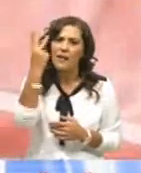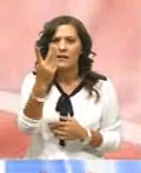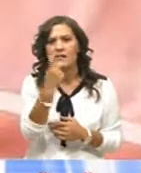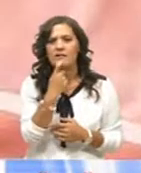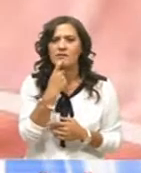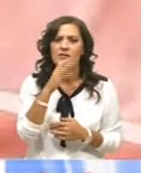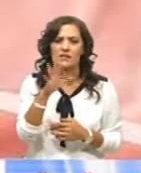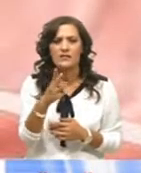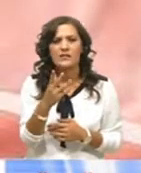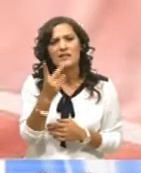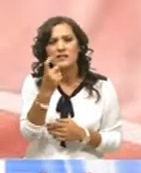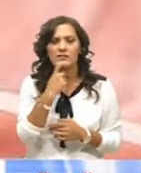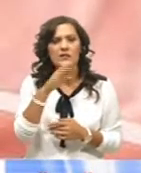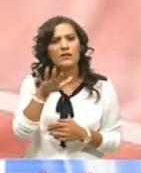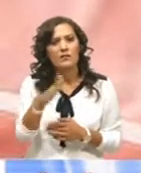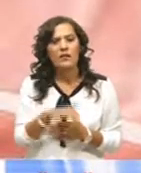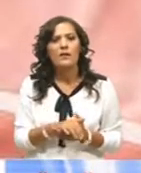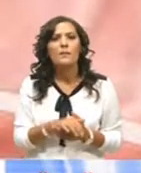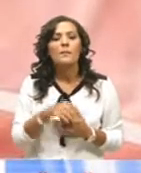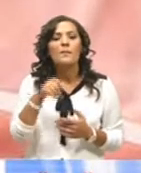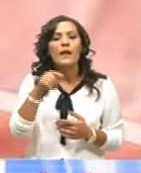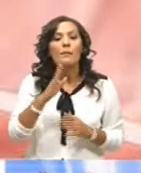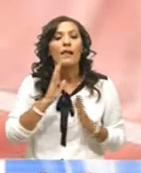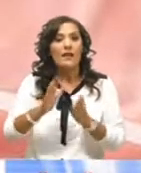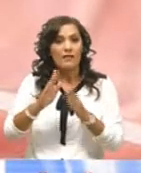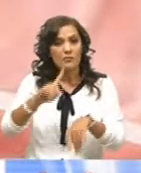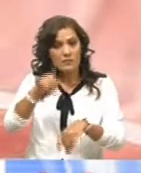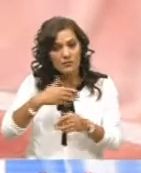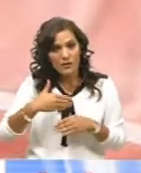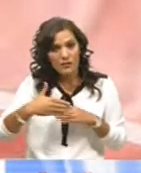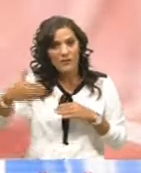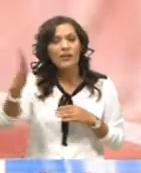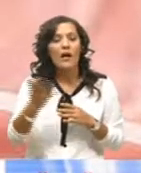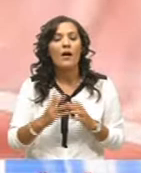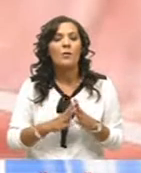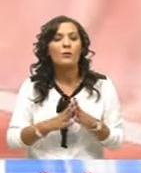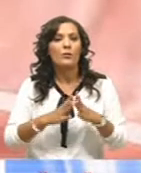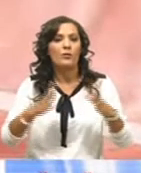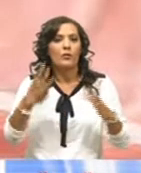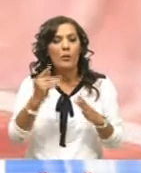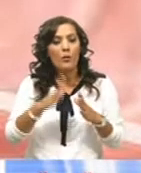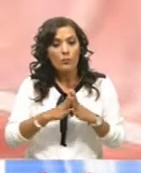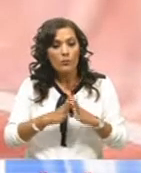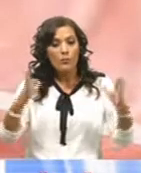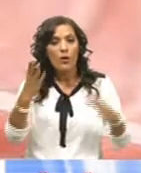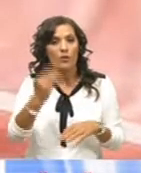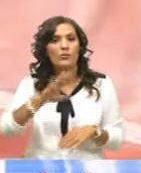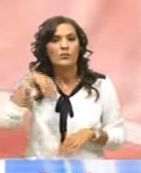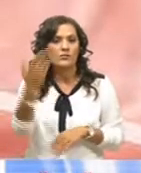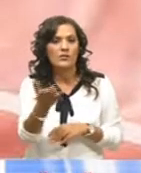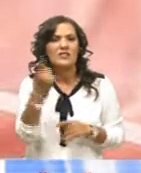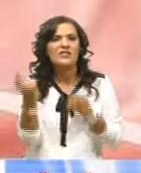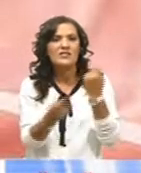iki yılında iki gün önce kullandık ama giderek artıyor ve artık büyük hale geldikten sonra